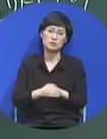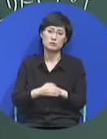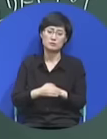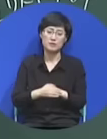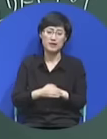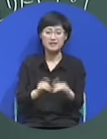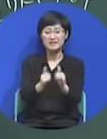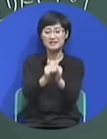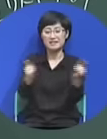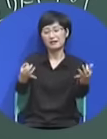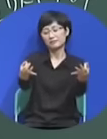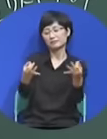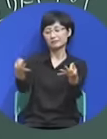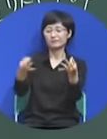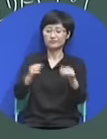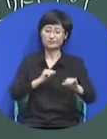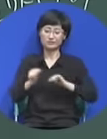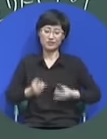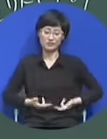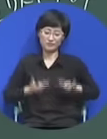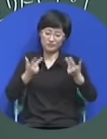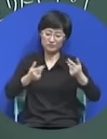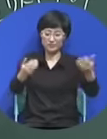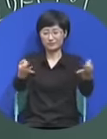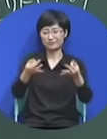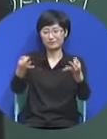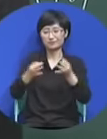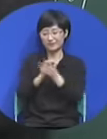앞에서 티내면서 하지 마라 그 말이요.